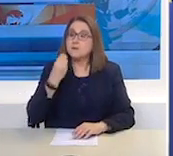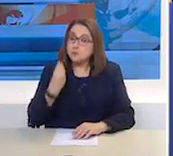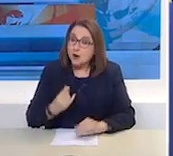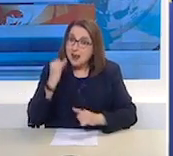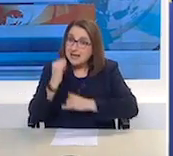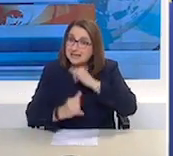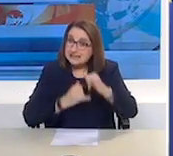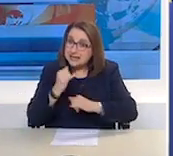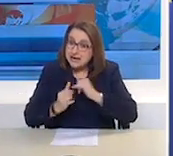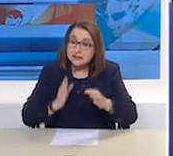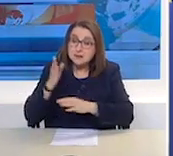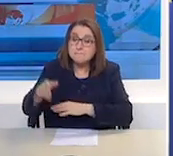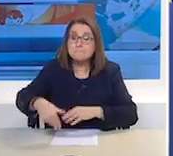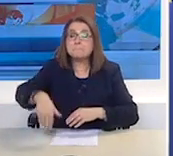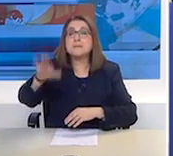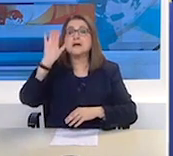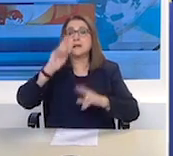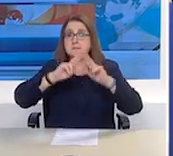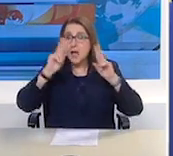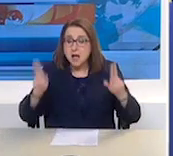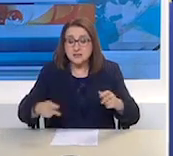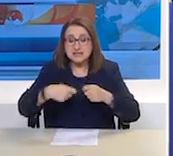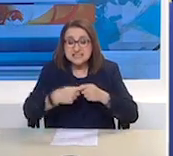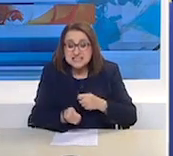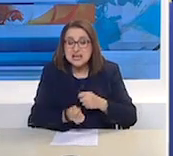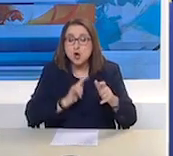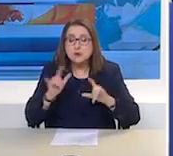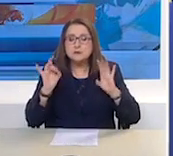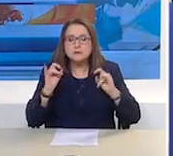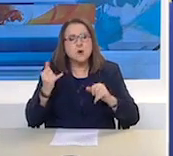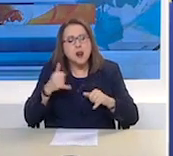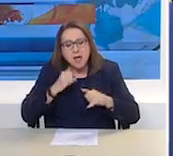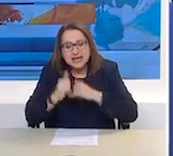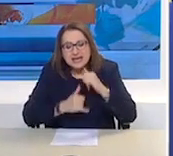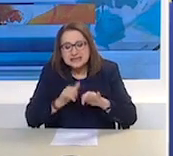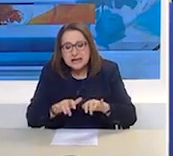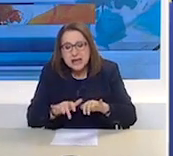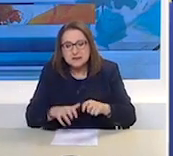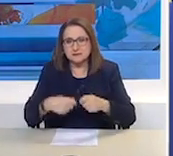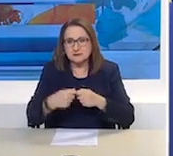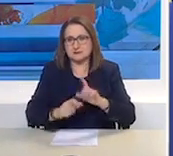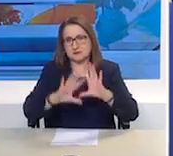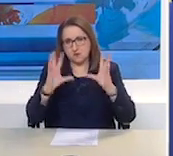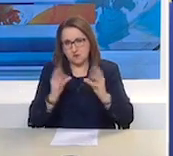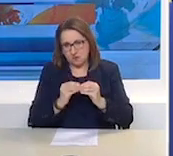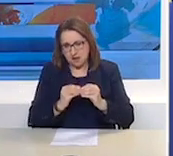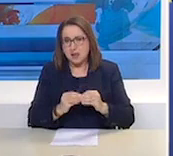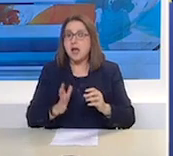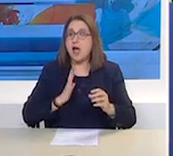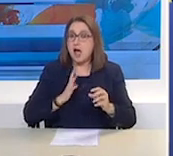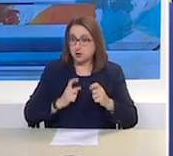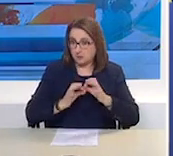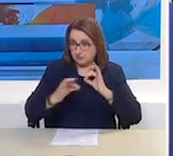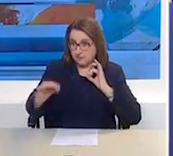όπου αυτές είναι διαθέσιμες για υπηρεσίες όπως η έκδοση και η επικύρωση εισιτηρίων. Οι επιβάτες στηρούν αποστάσεις 1,5 μέτρο